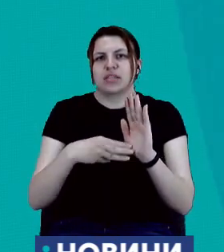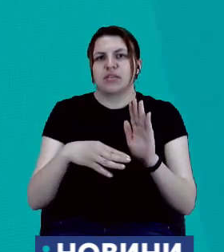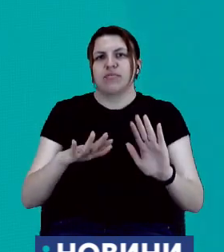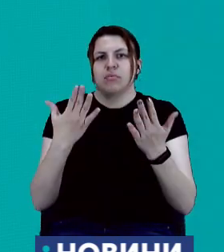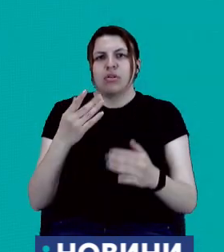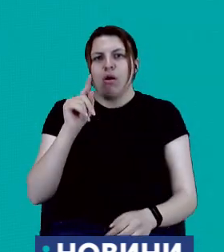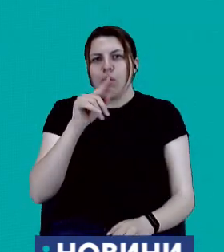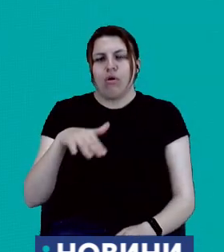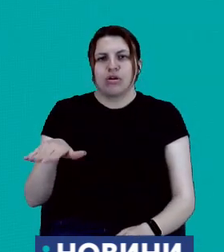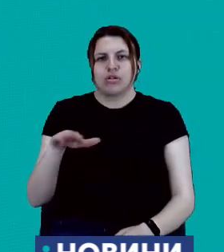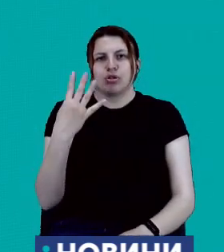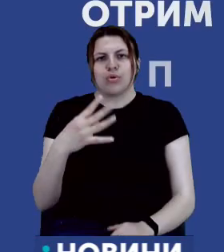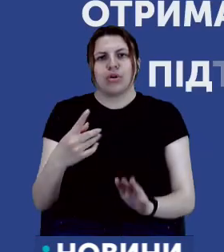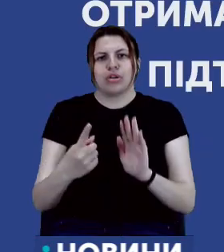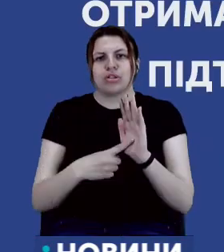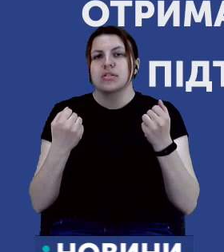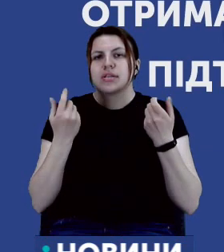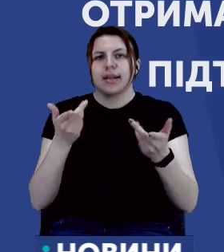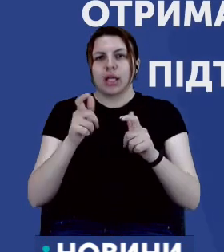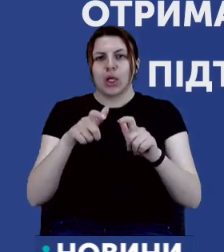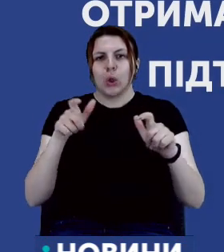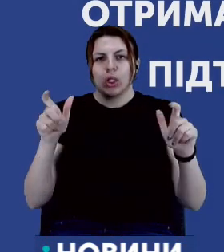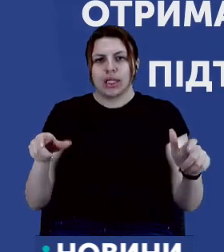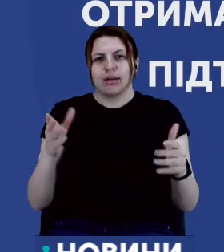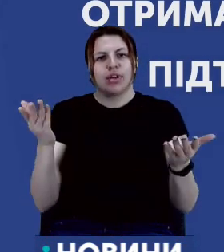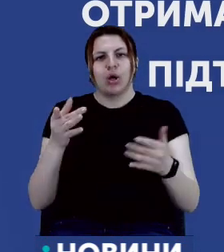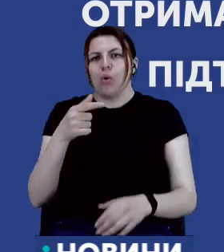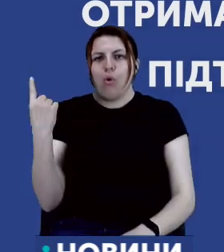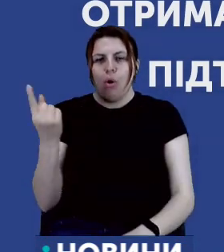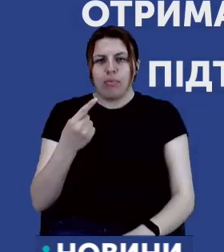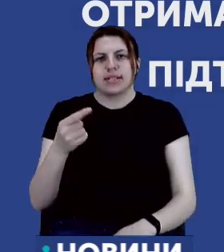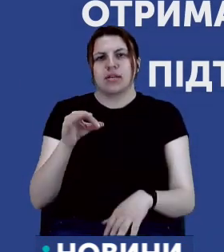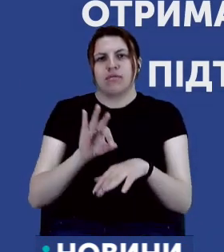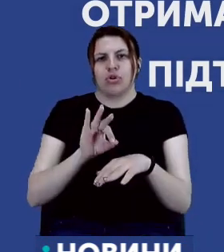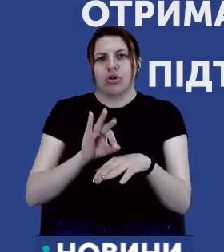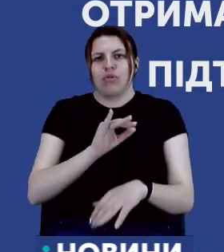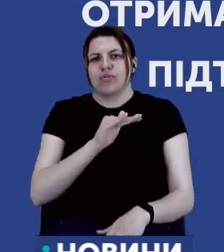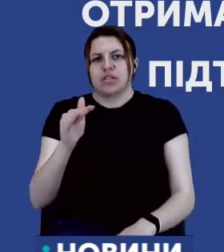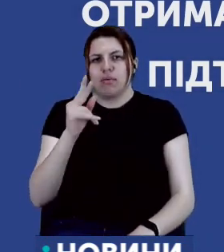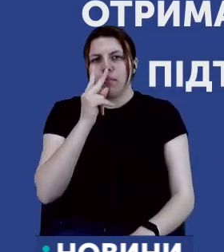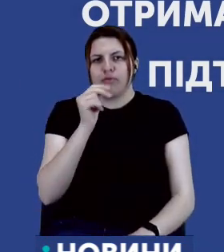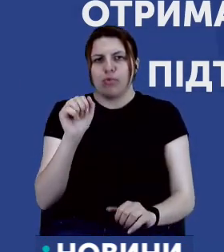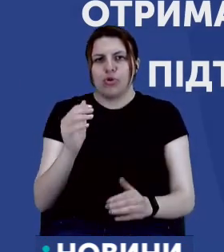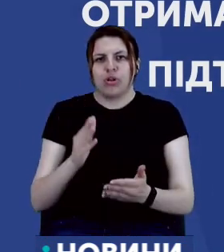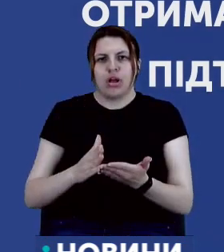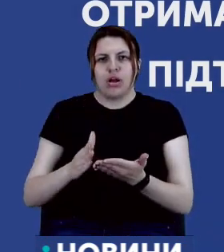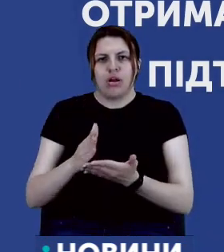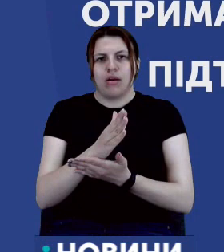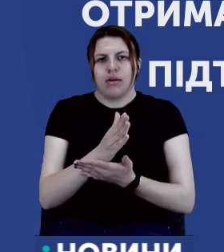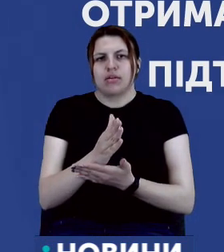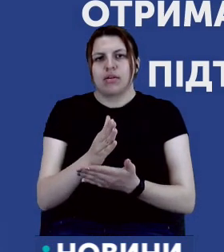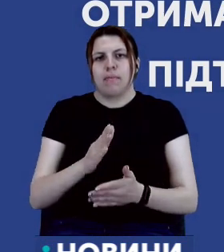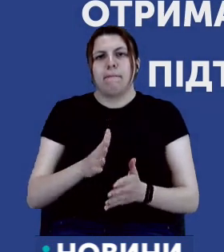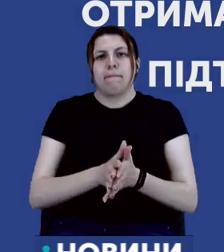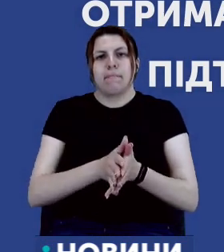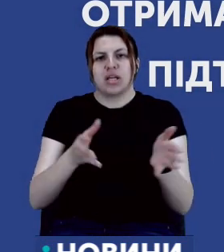46. Скільки людей і в якій області хворіють офіційно, можете подивитися на цій карті. Найбільше нових випадків у Львівській, Чернівецькій